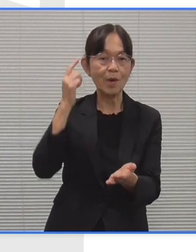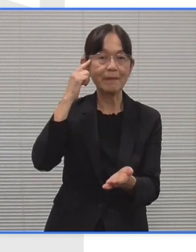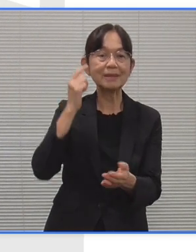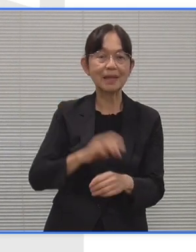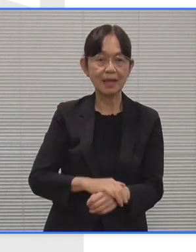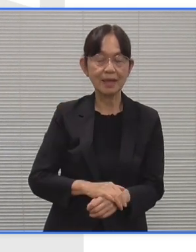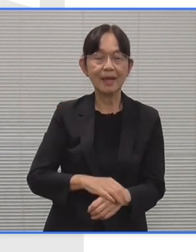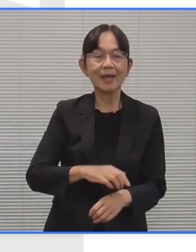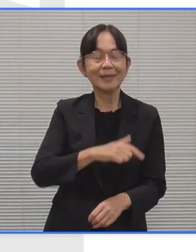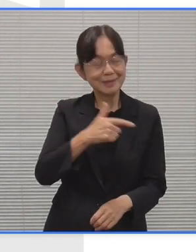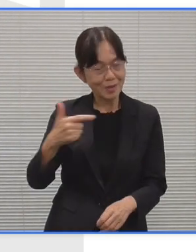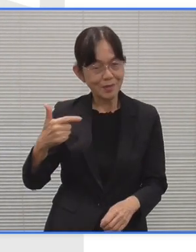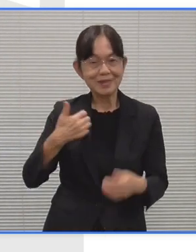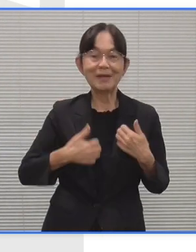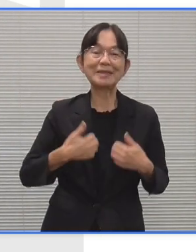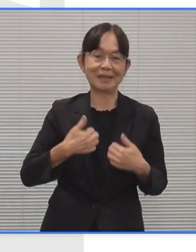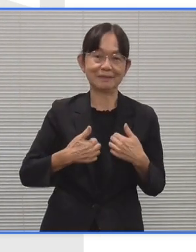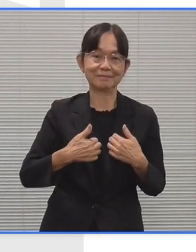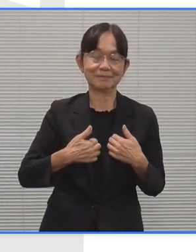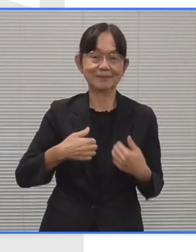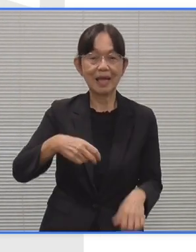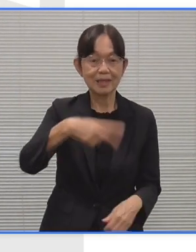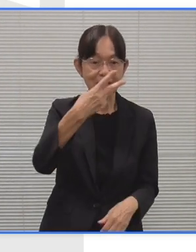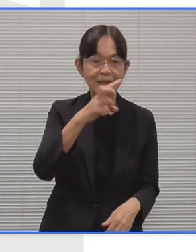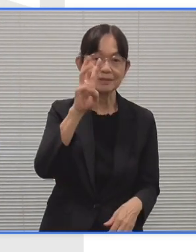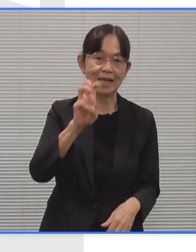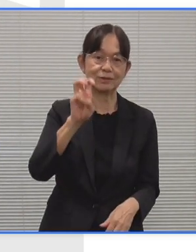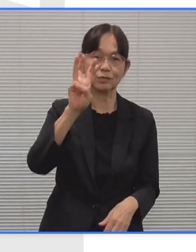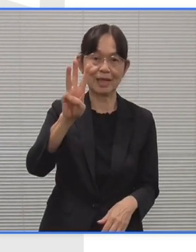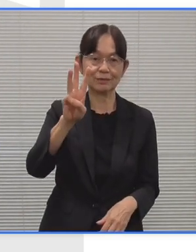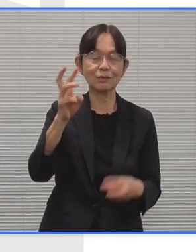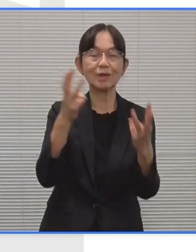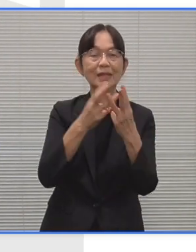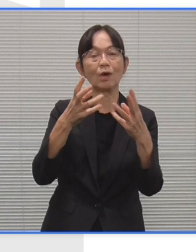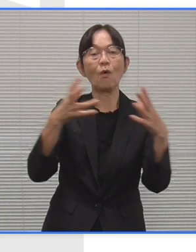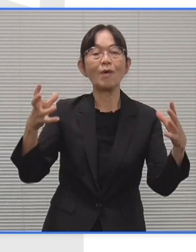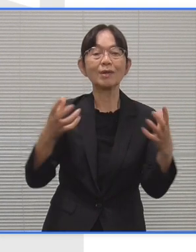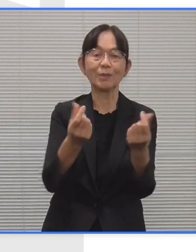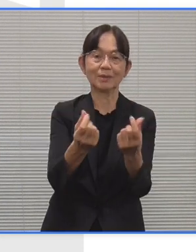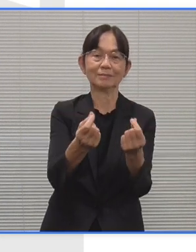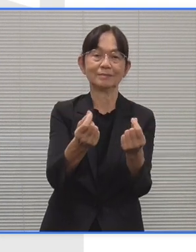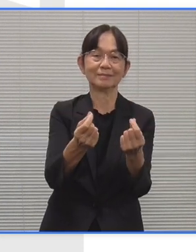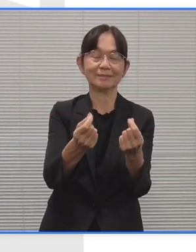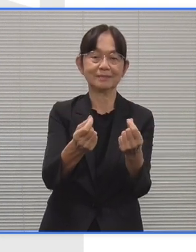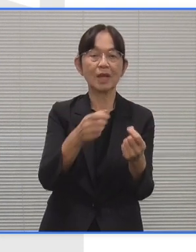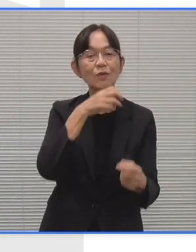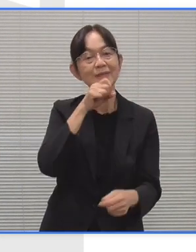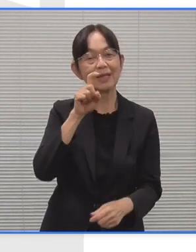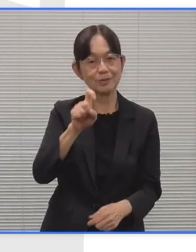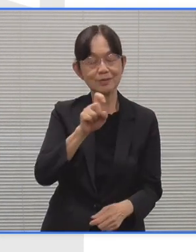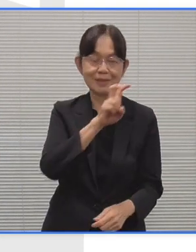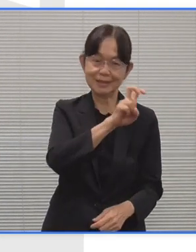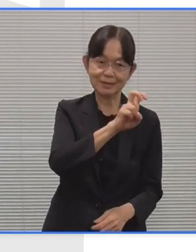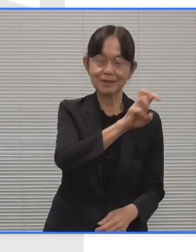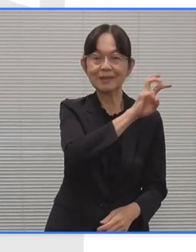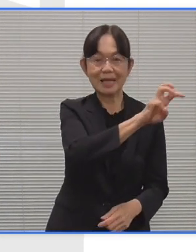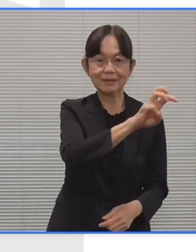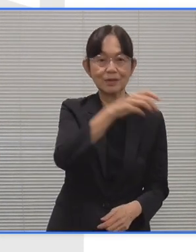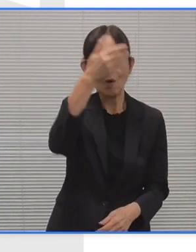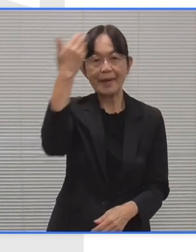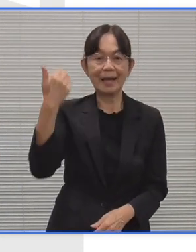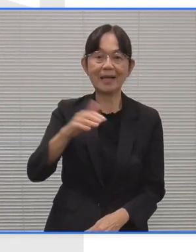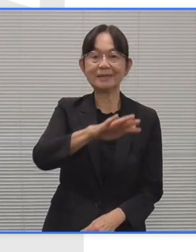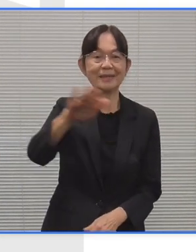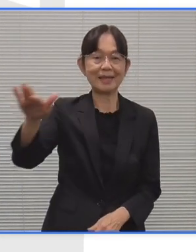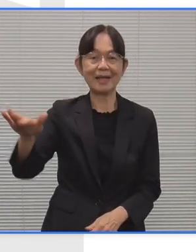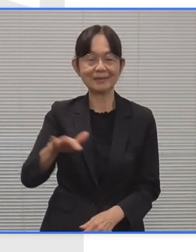、私非常に嬉しかったのはこの233という数もそうなんですけれども、10代20代30代の若い世